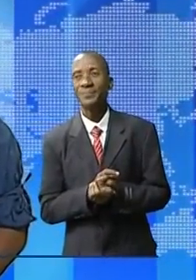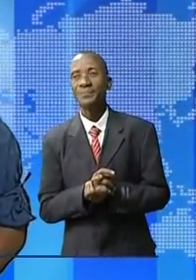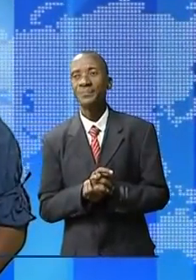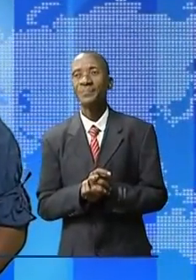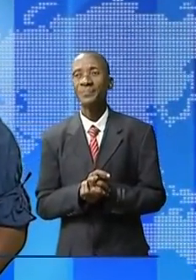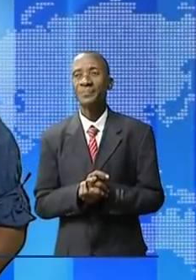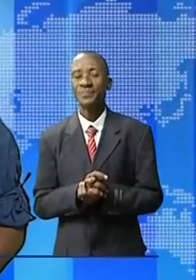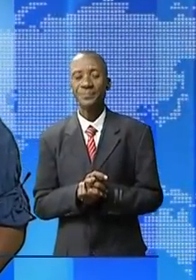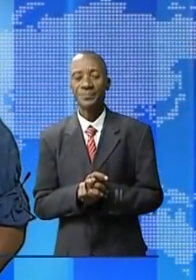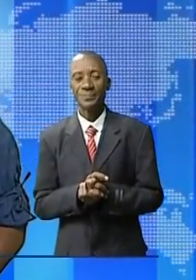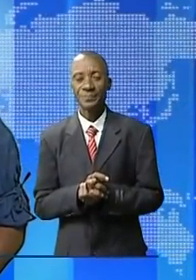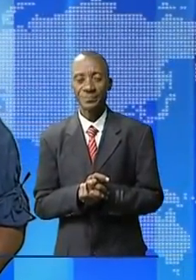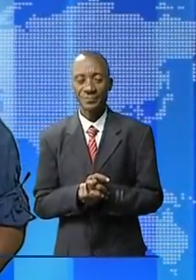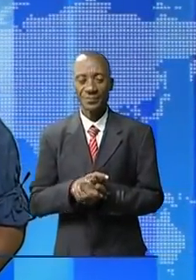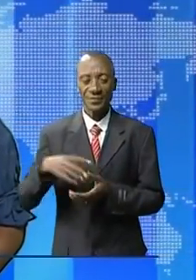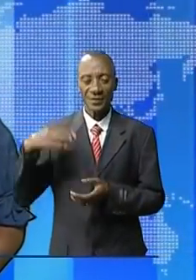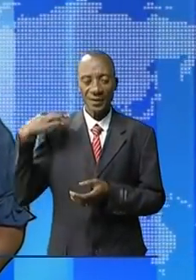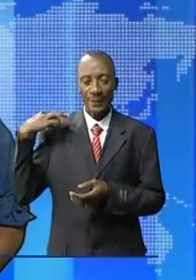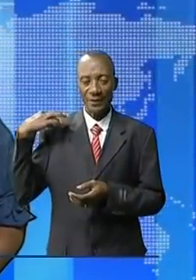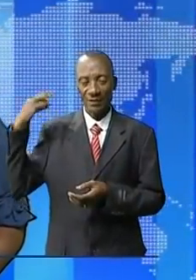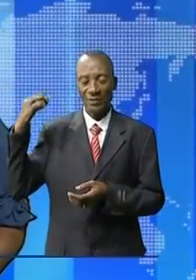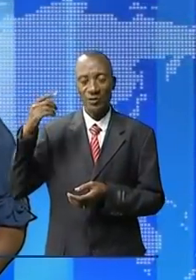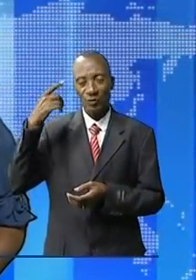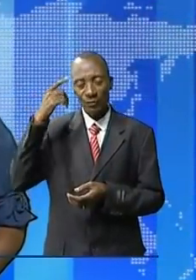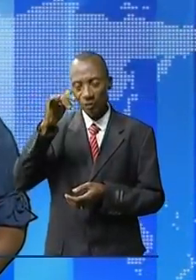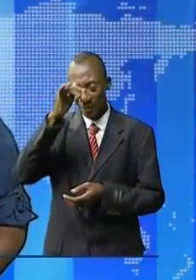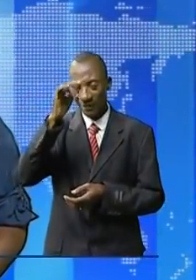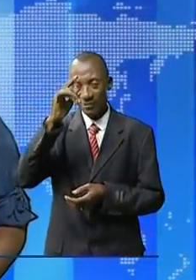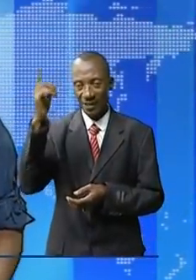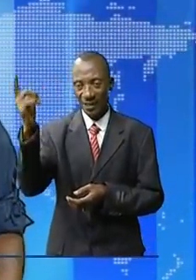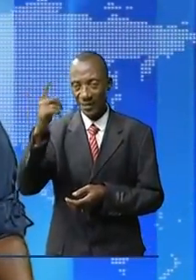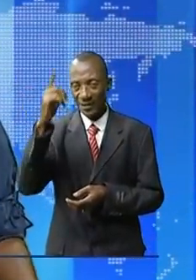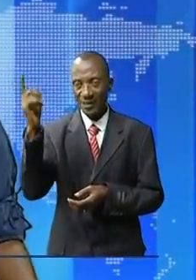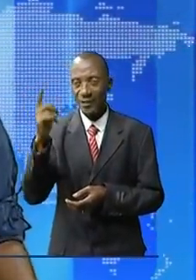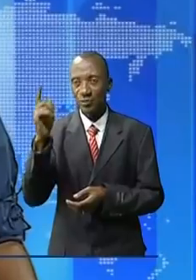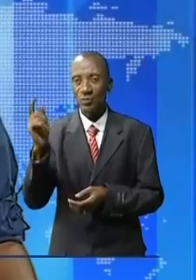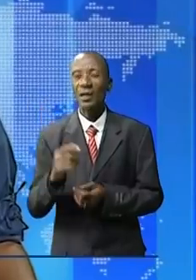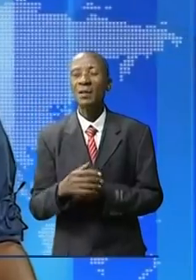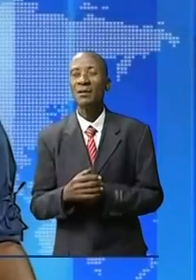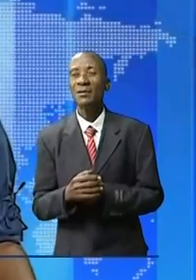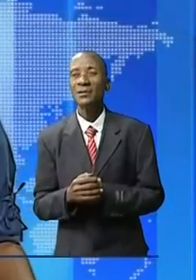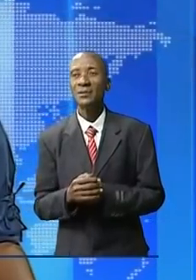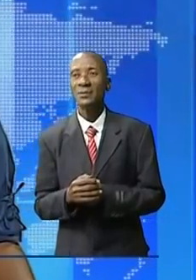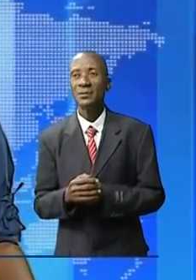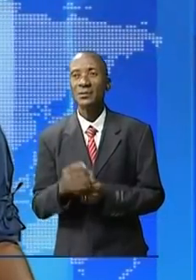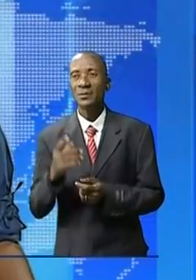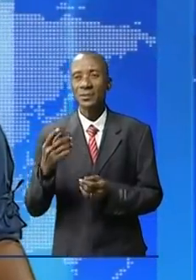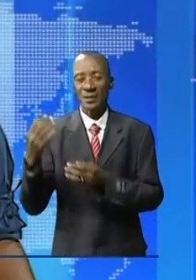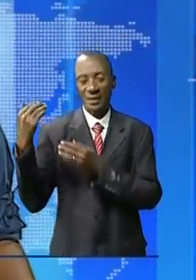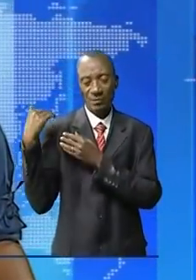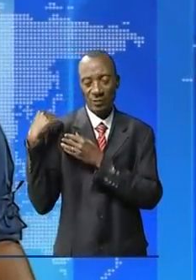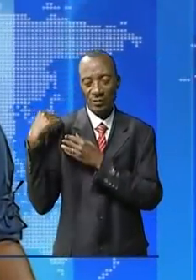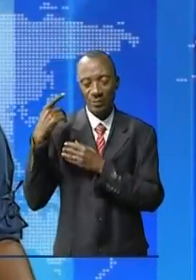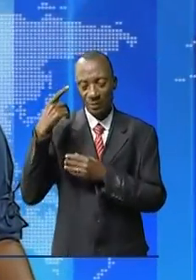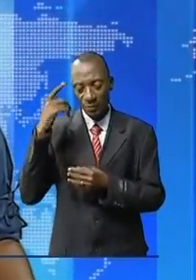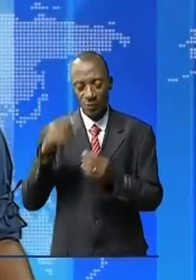La délégation de l'ONG internationale allemande était chez la ministre déléguée en charge de personnes vivant